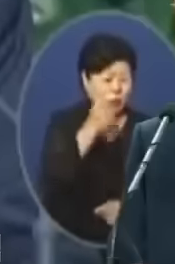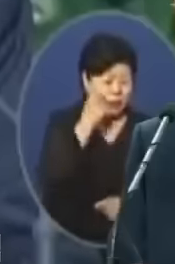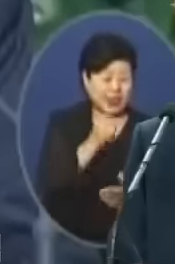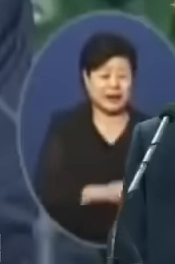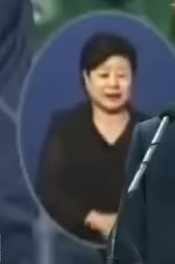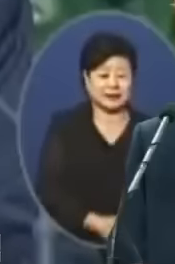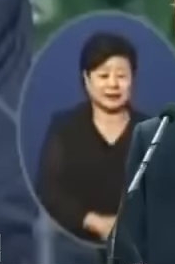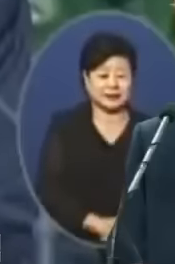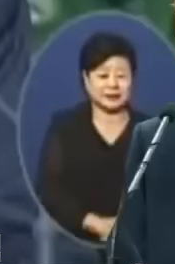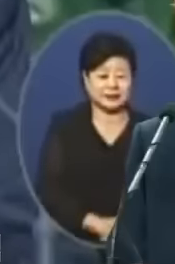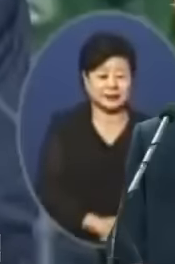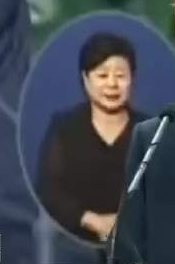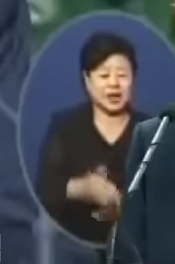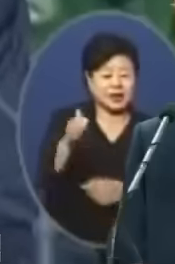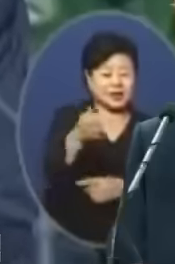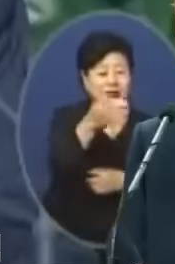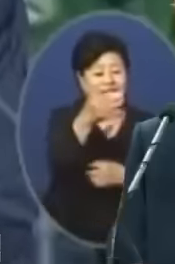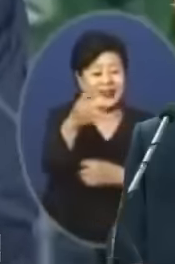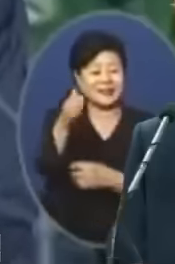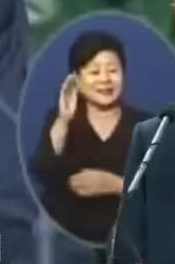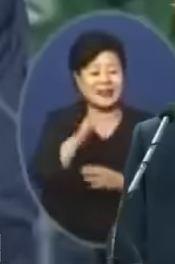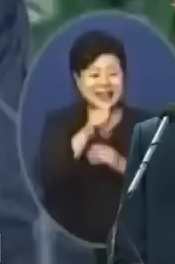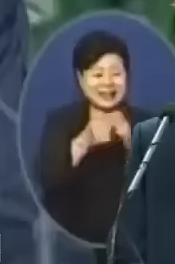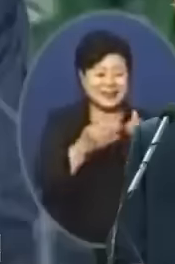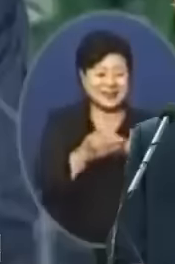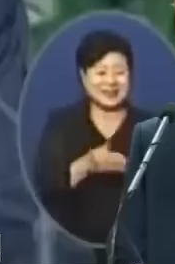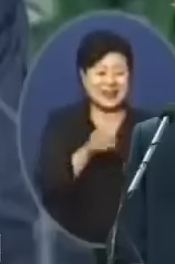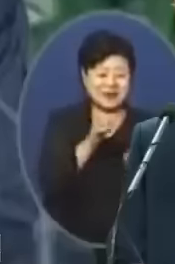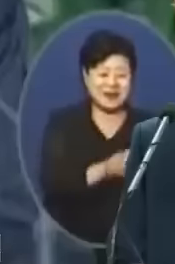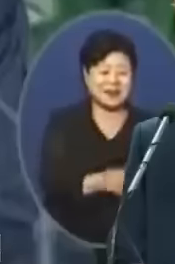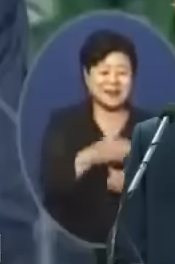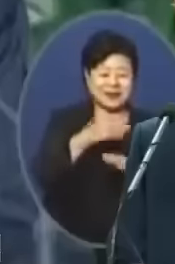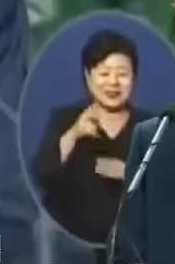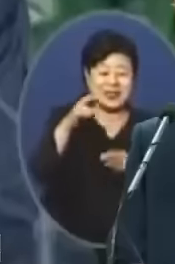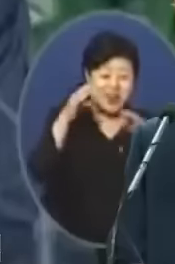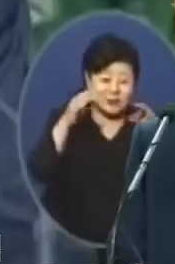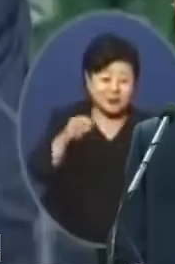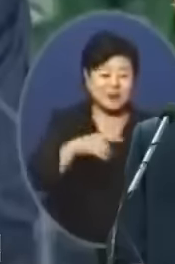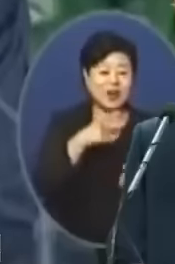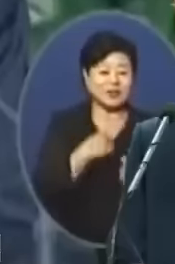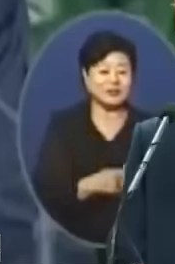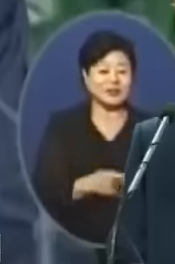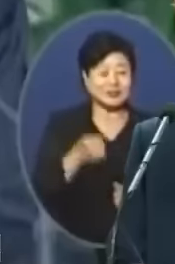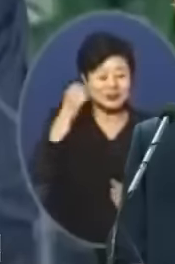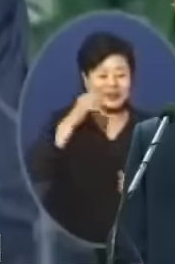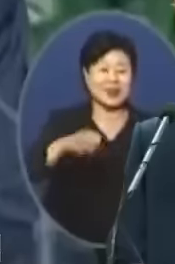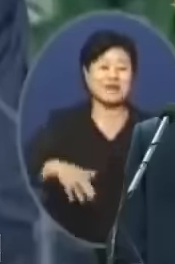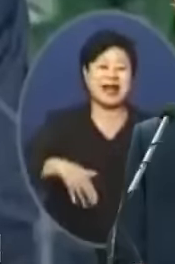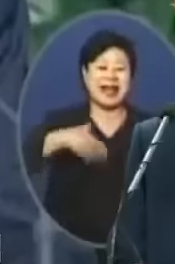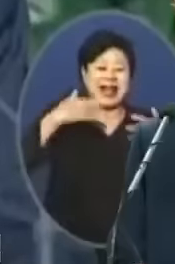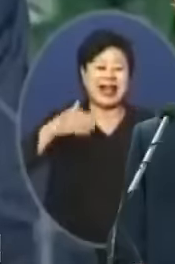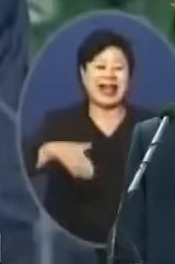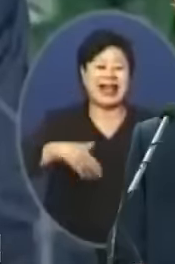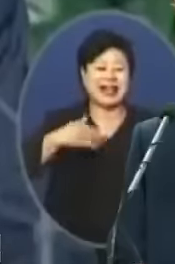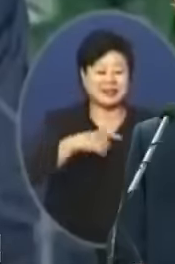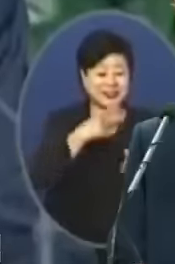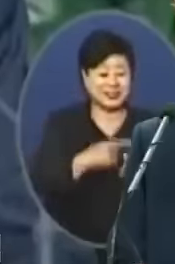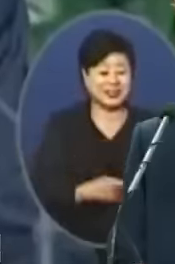것입니다. 돛을 달고서 하나님을 바라보고 감사하고 찬송하고 있으면 성령 바람 불어와서